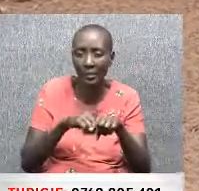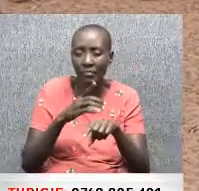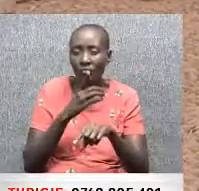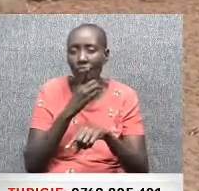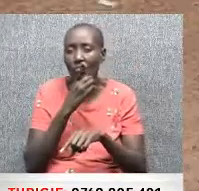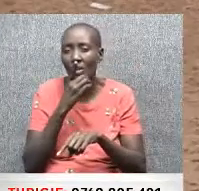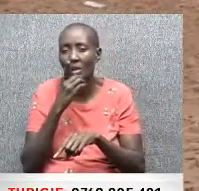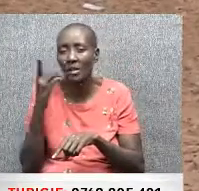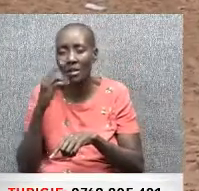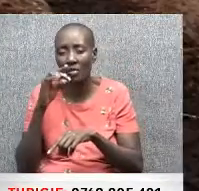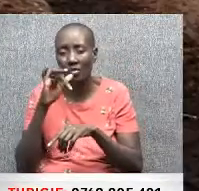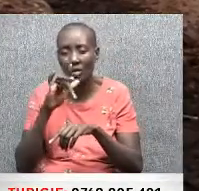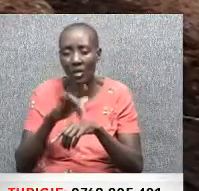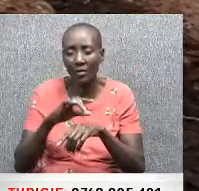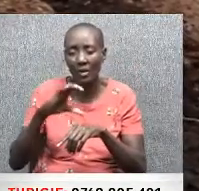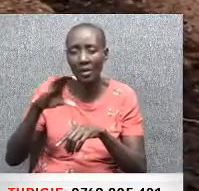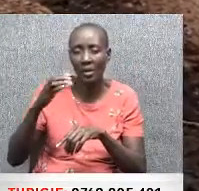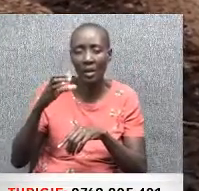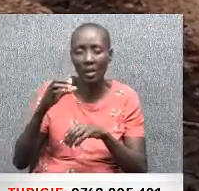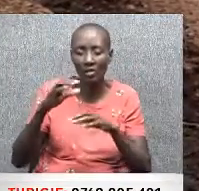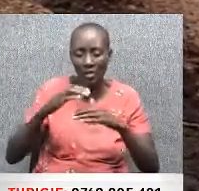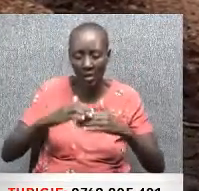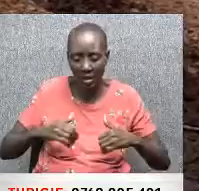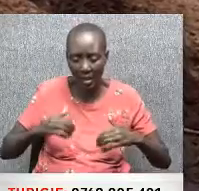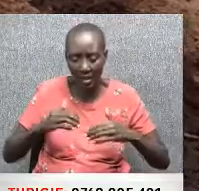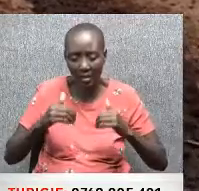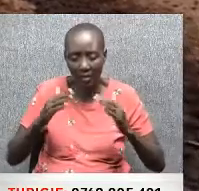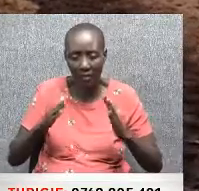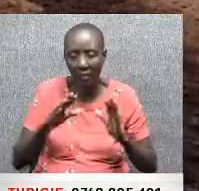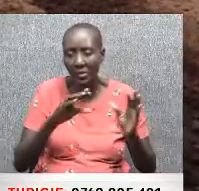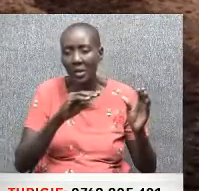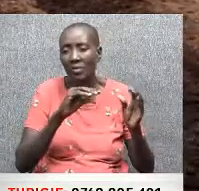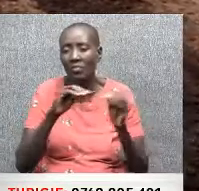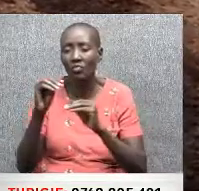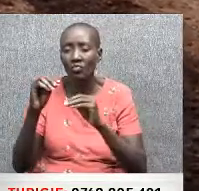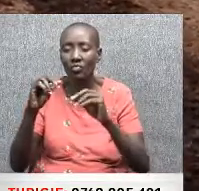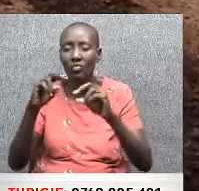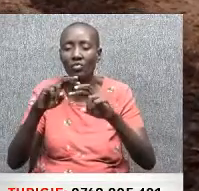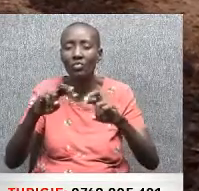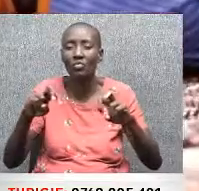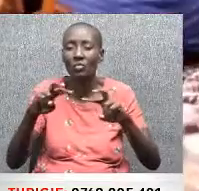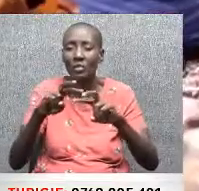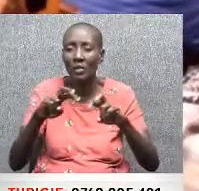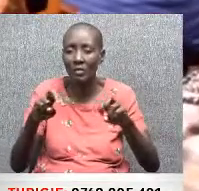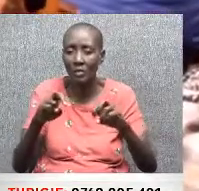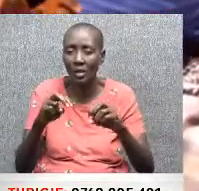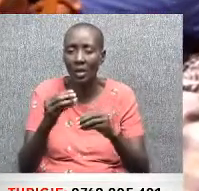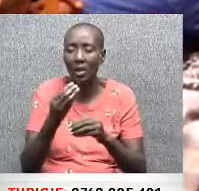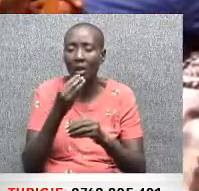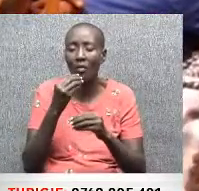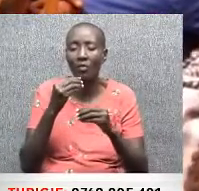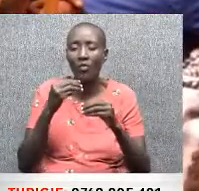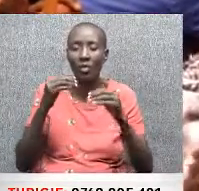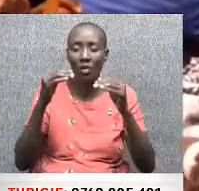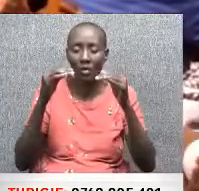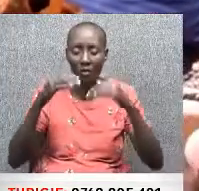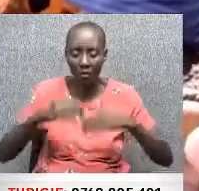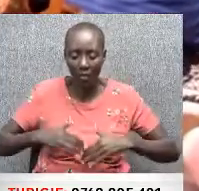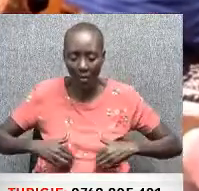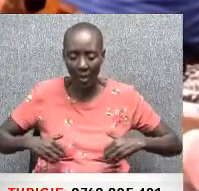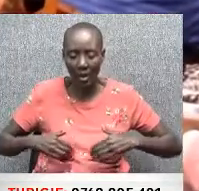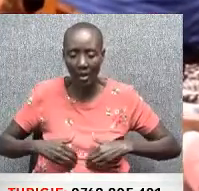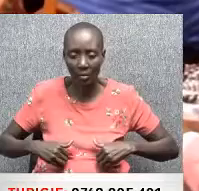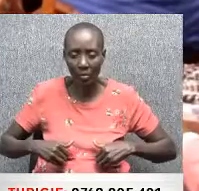wamehama kutafuta lishe bora kwa mifugo zao kwa maeneo jirani. Serikali ya Kenya ikisaidiana na idara zingine imefanya juhudi ya